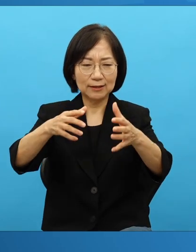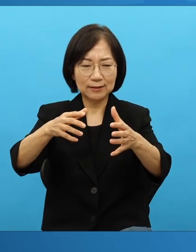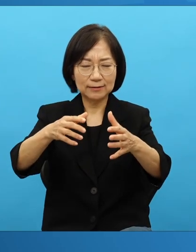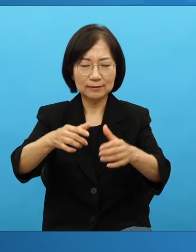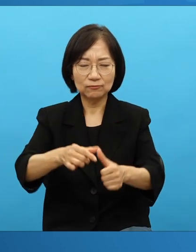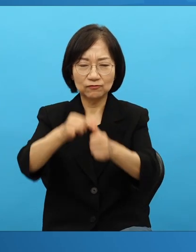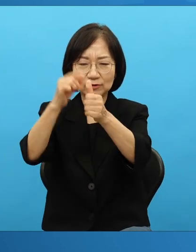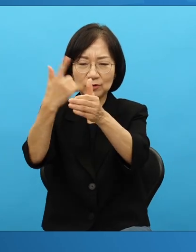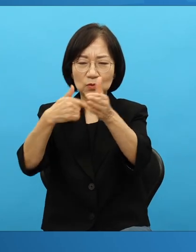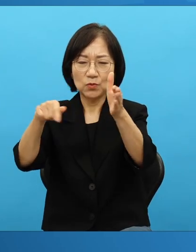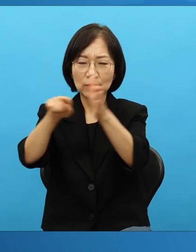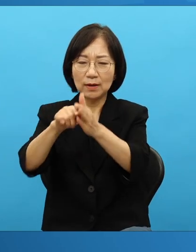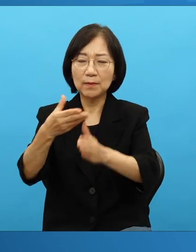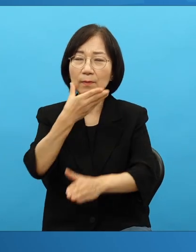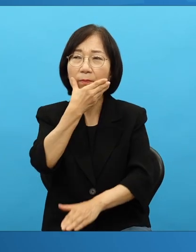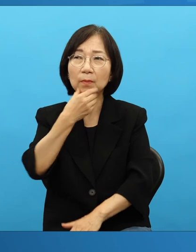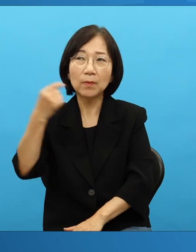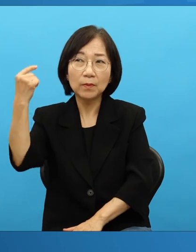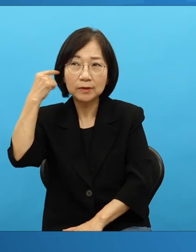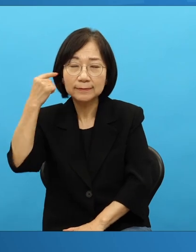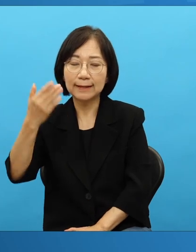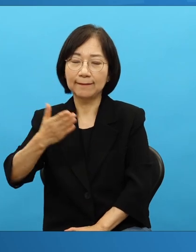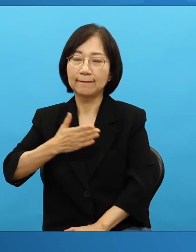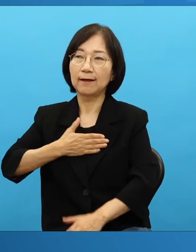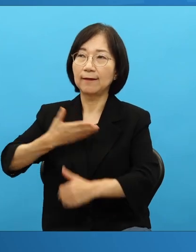나에게 주셨구나. 아,